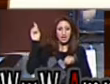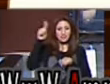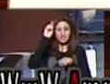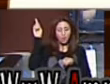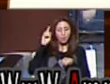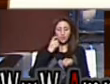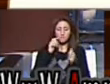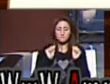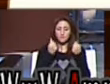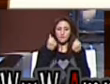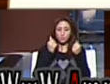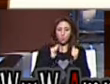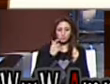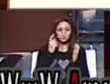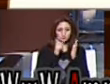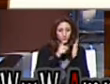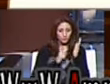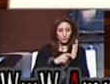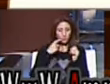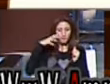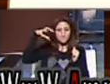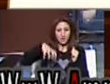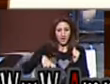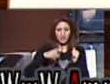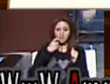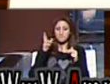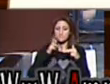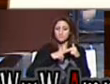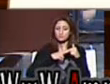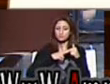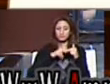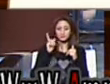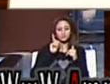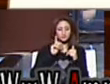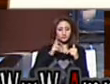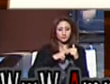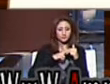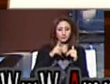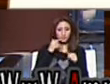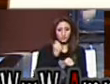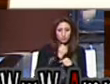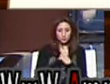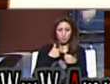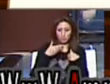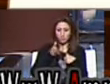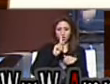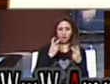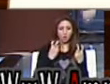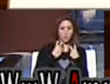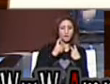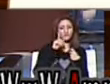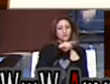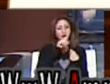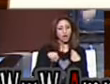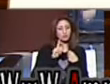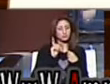حتى وفقا لكل القوانين المحليه لا يجوز للعامل ان يجبر غيره على الاضراب، يعني اذا اضرب هو